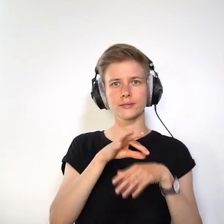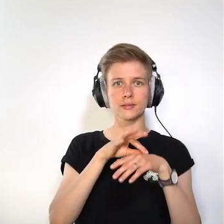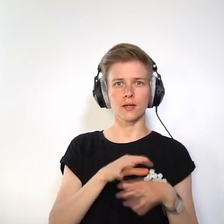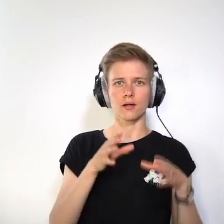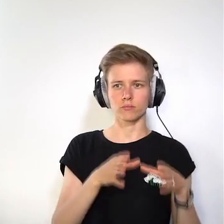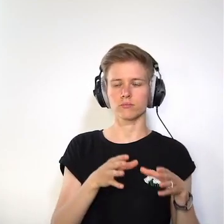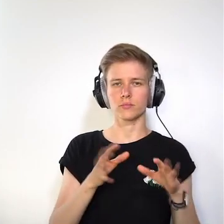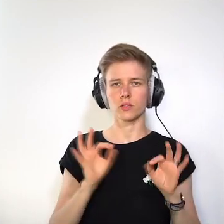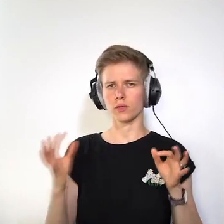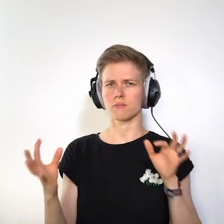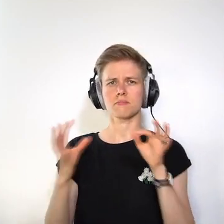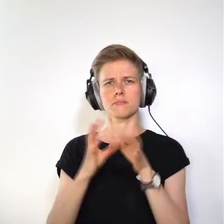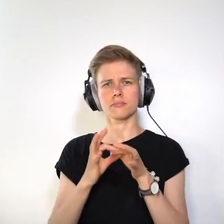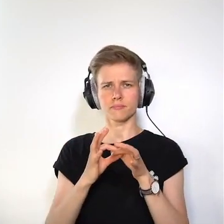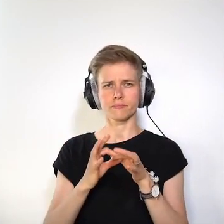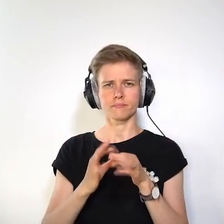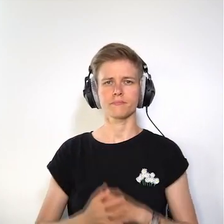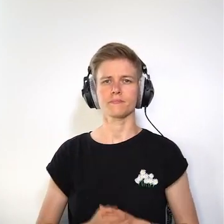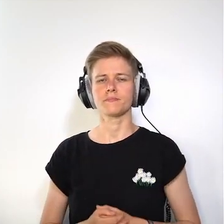tai siitä, että sitä käsitellään sairautena?